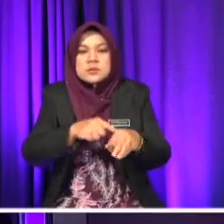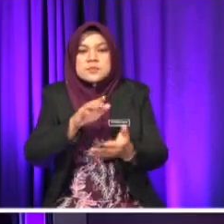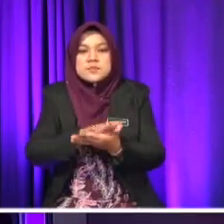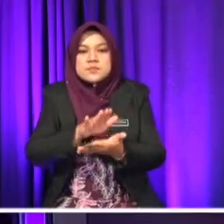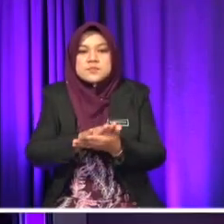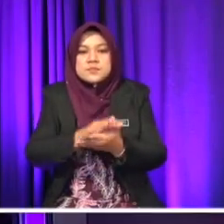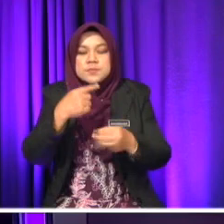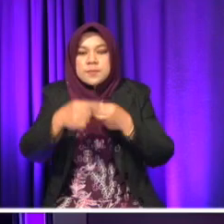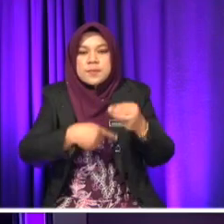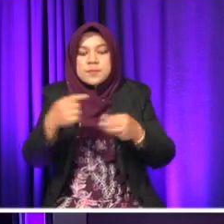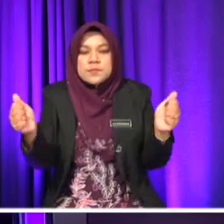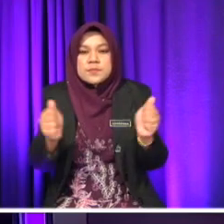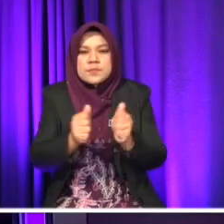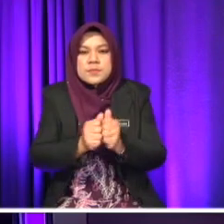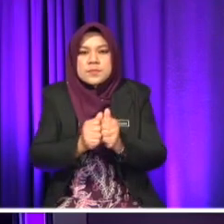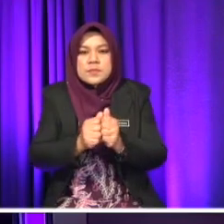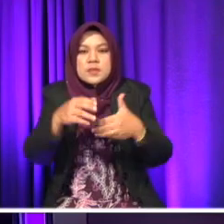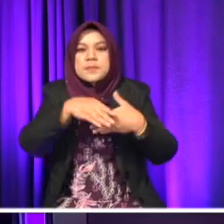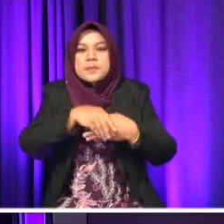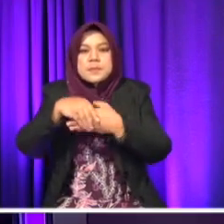yang berkait dengan kepemimpinan